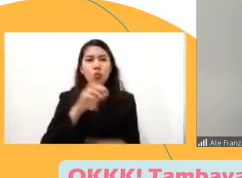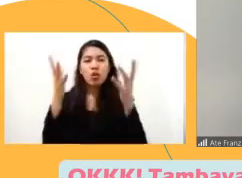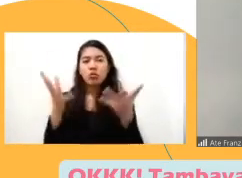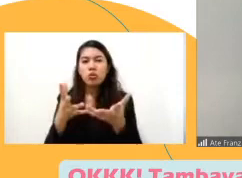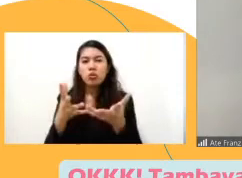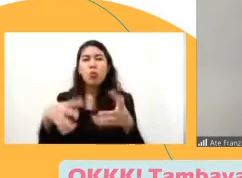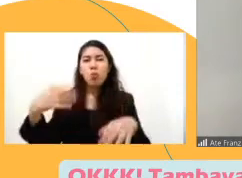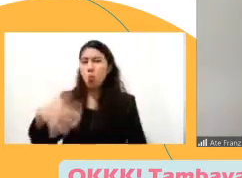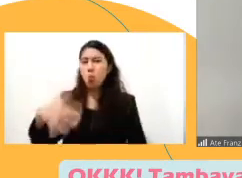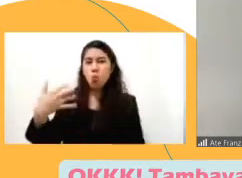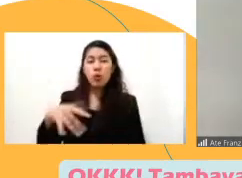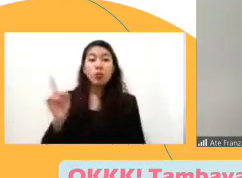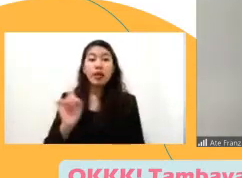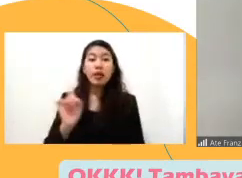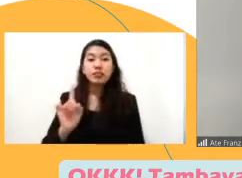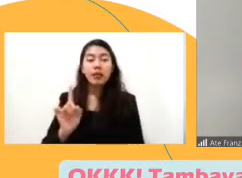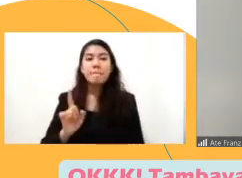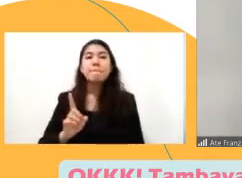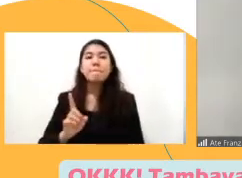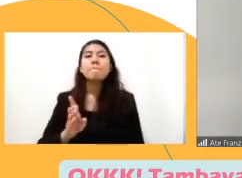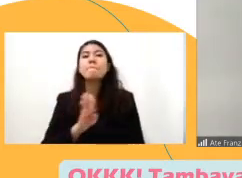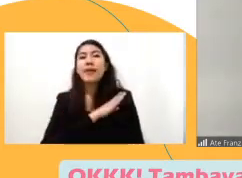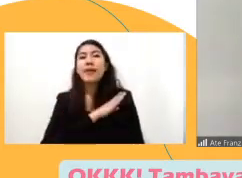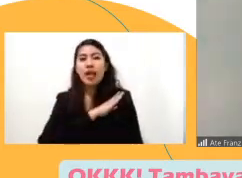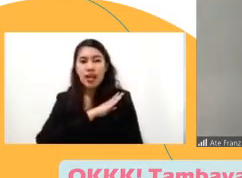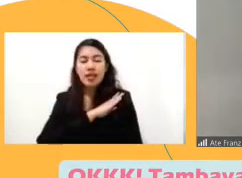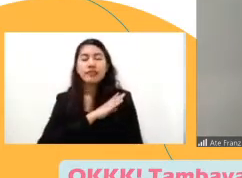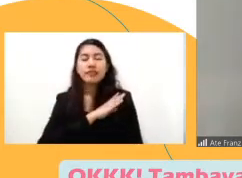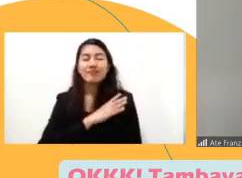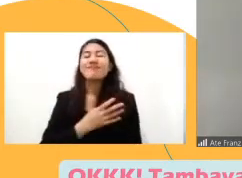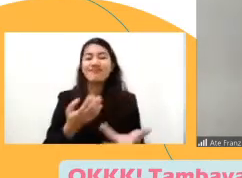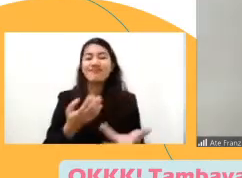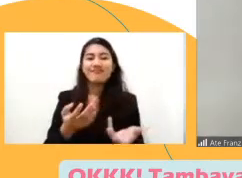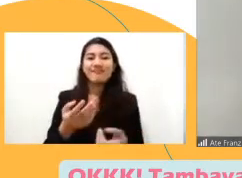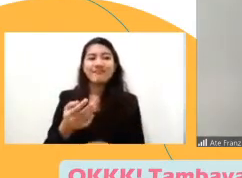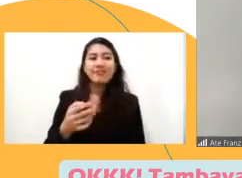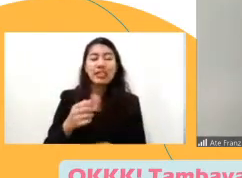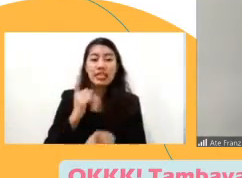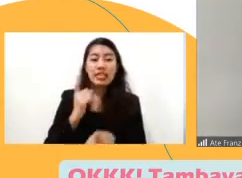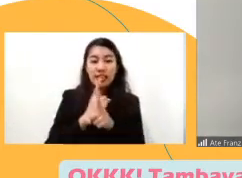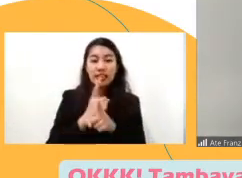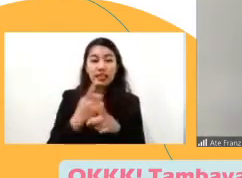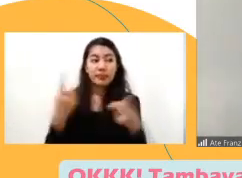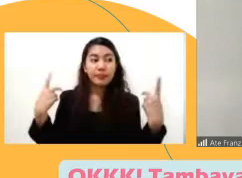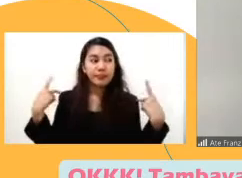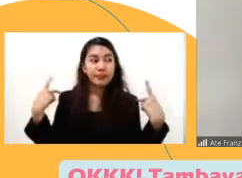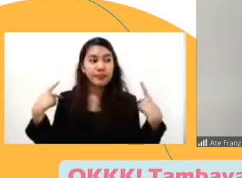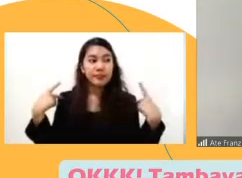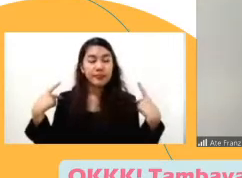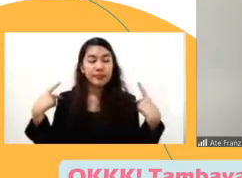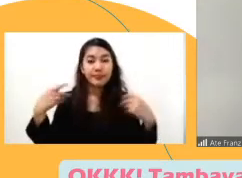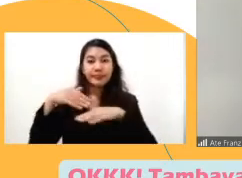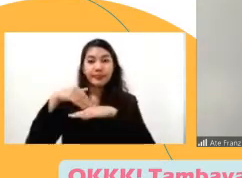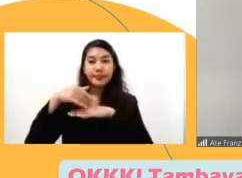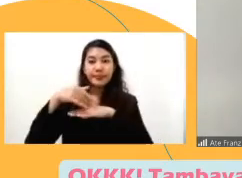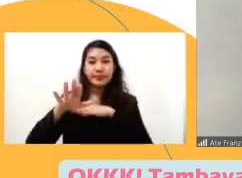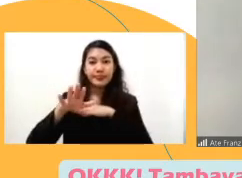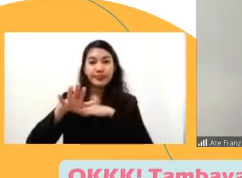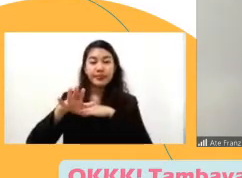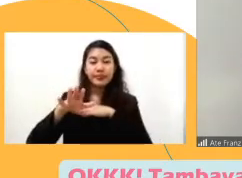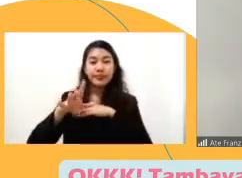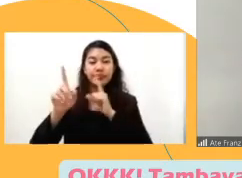ating courage? Okay, ayan, si Kuya Sig. Meron ano, nag-reply din si Kuya